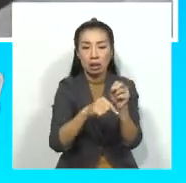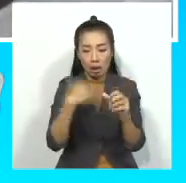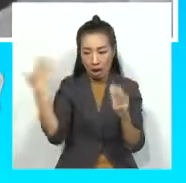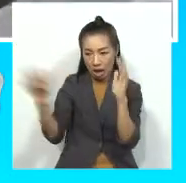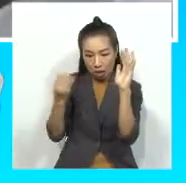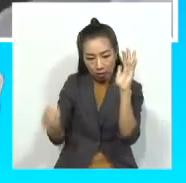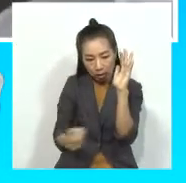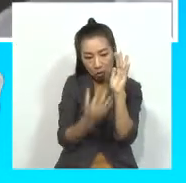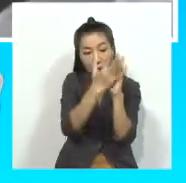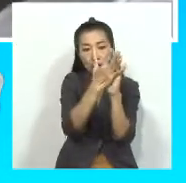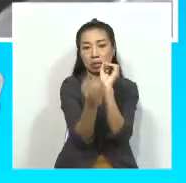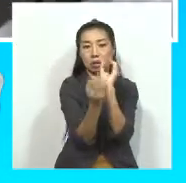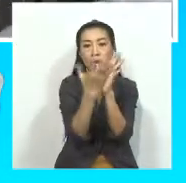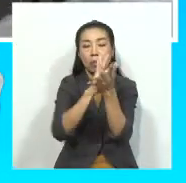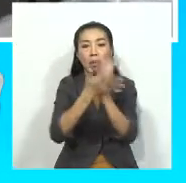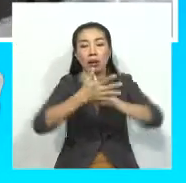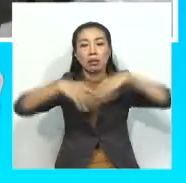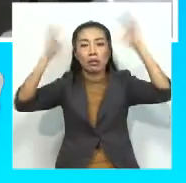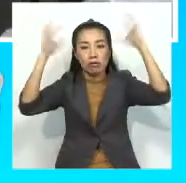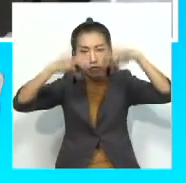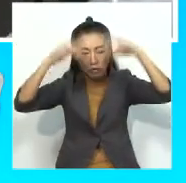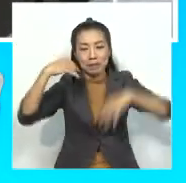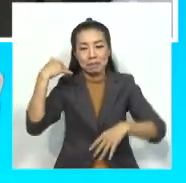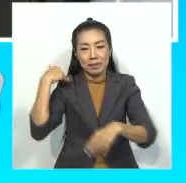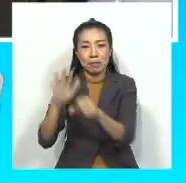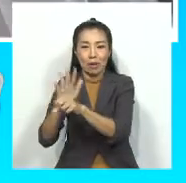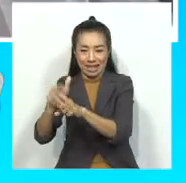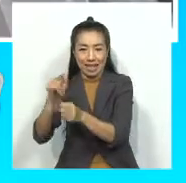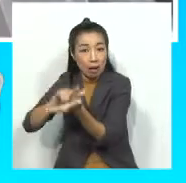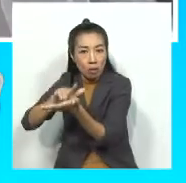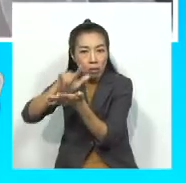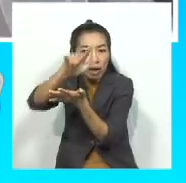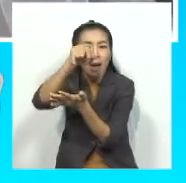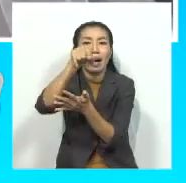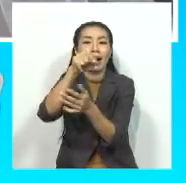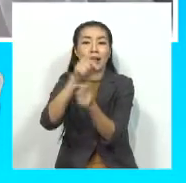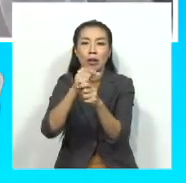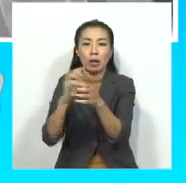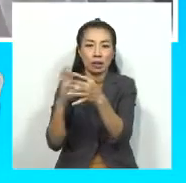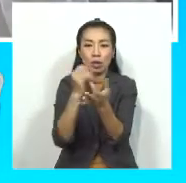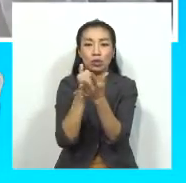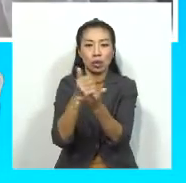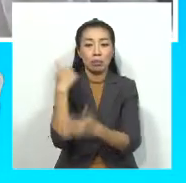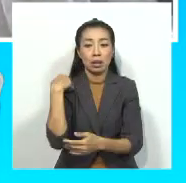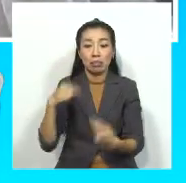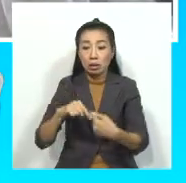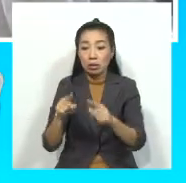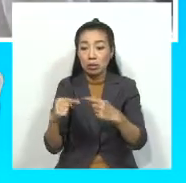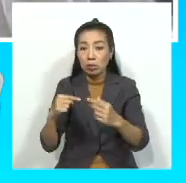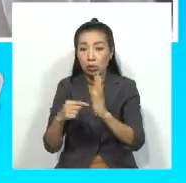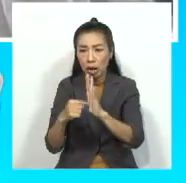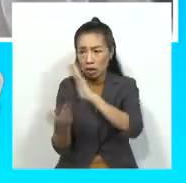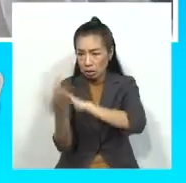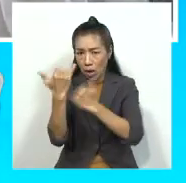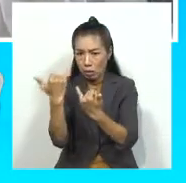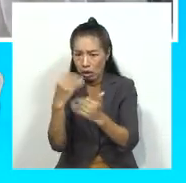กันตรงนั้นด้วยก็จะส่งผลได้ดีในระดับหนึ่งด้วยนะครับ งั้นแปลว่าอย่างเช้าวันนี้ที่บ